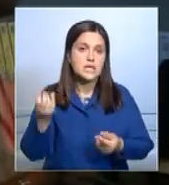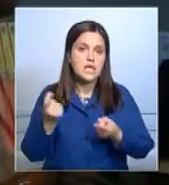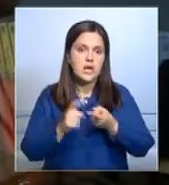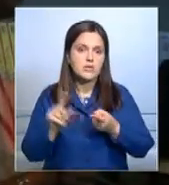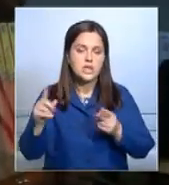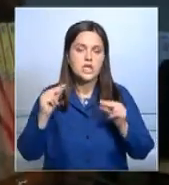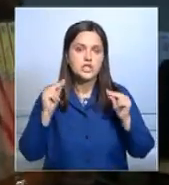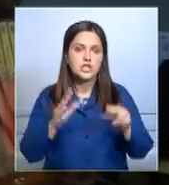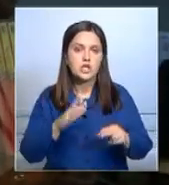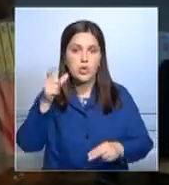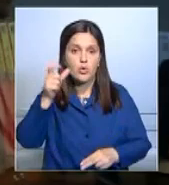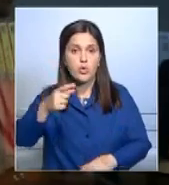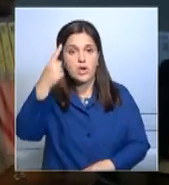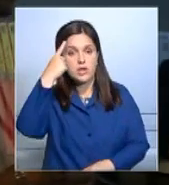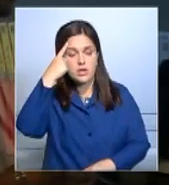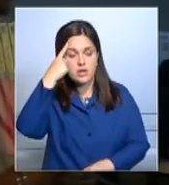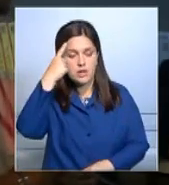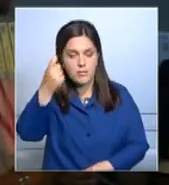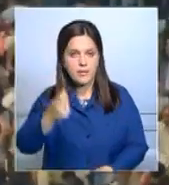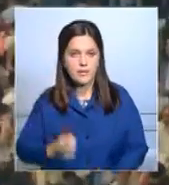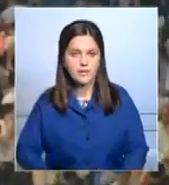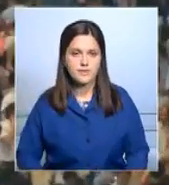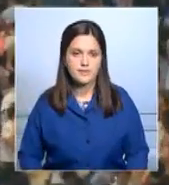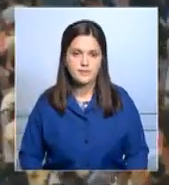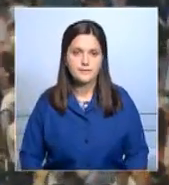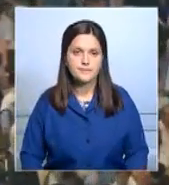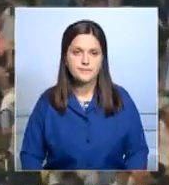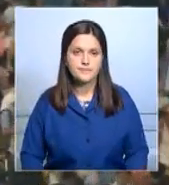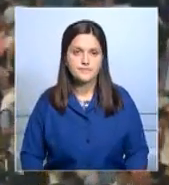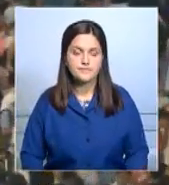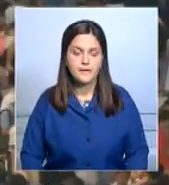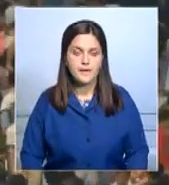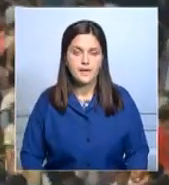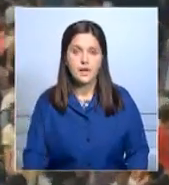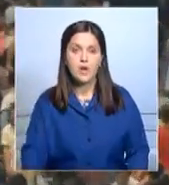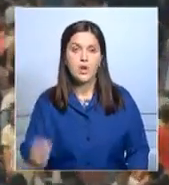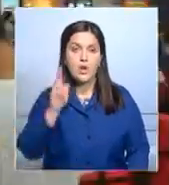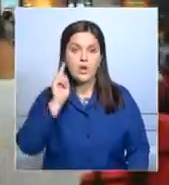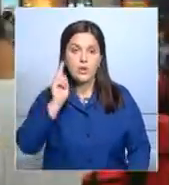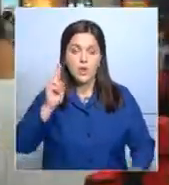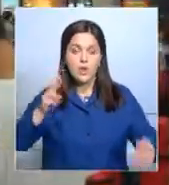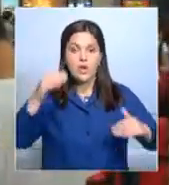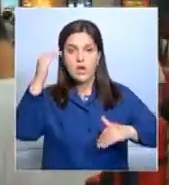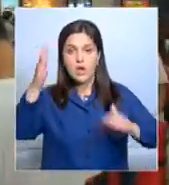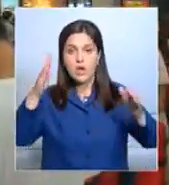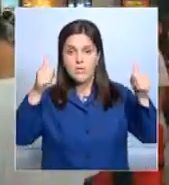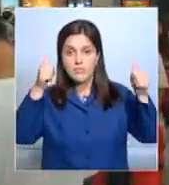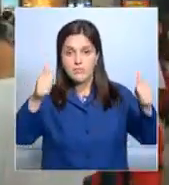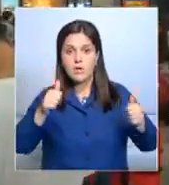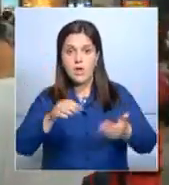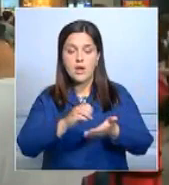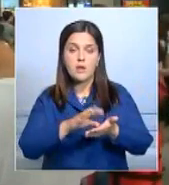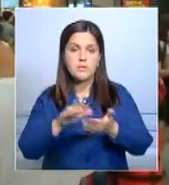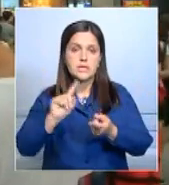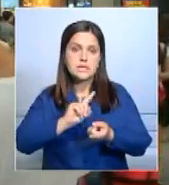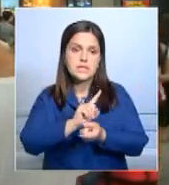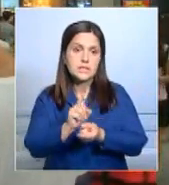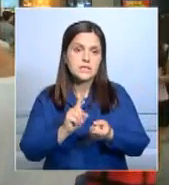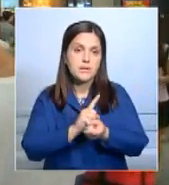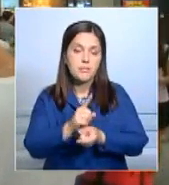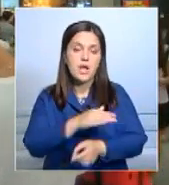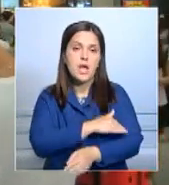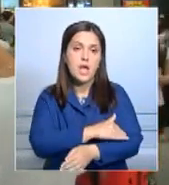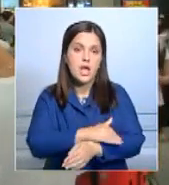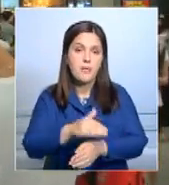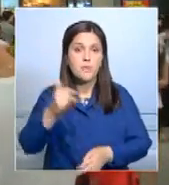людьми. Это напоминание и предупреждение. Кое-кто из тех, чьи данные появились на табло, сменили номера телефонов, адреса и исчезли.